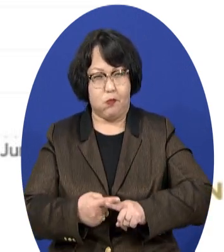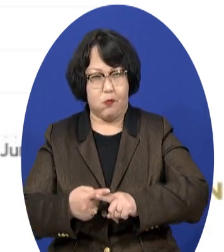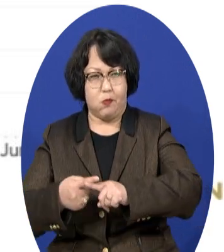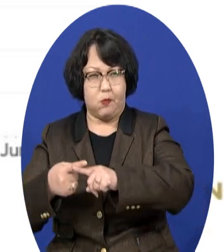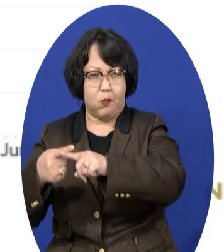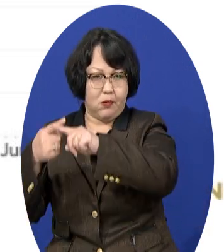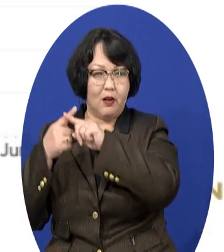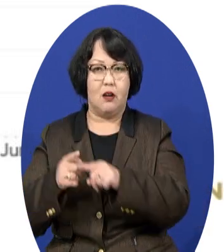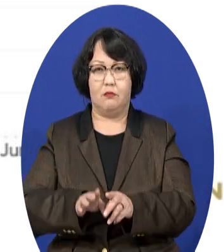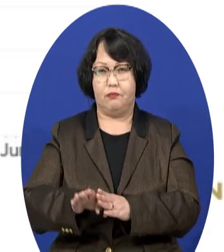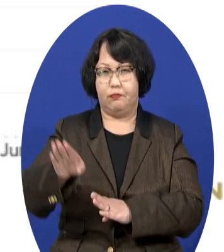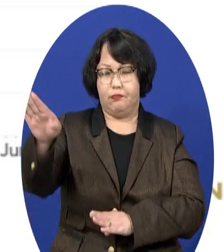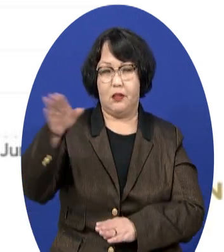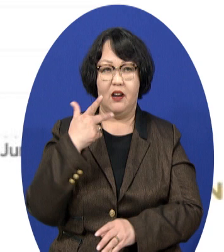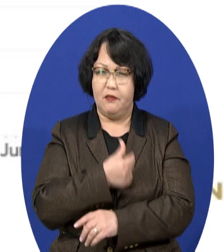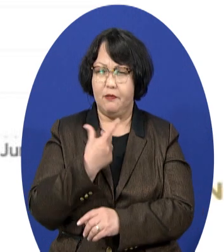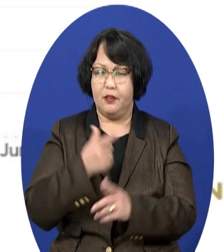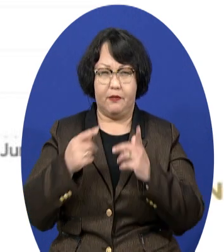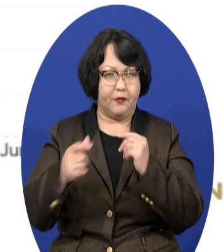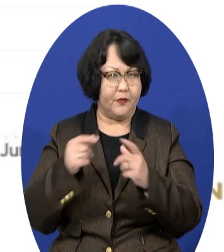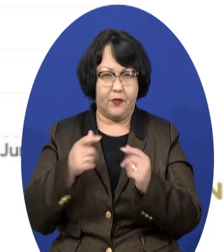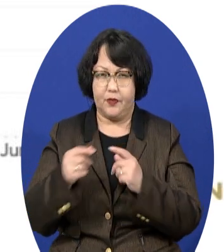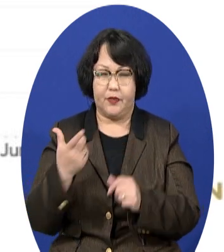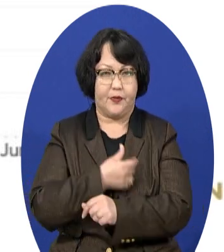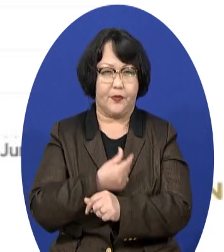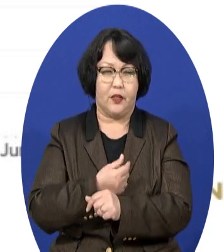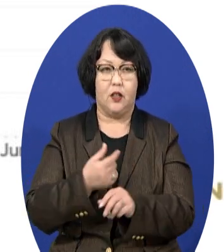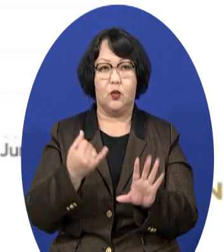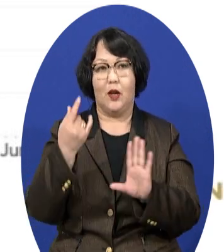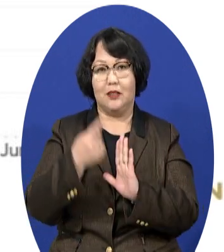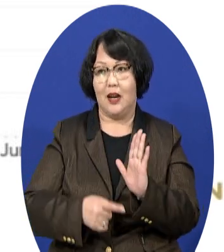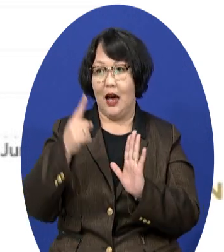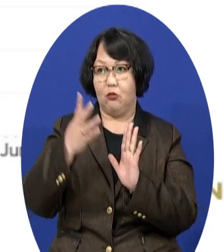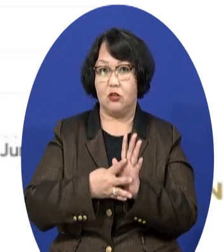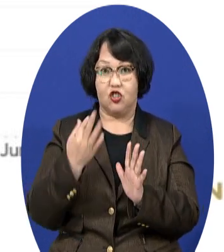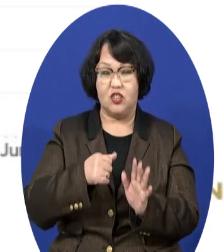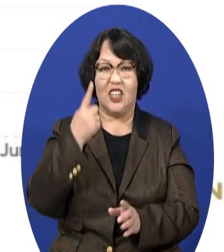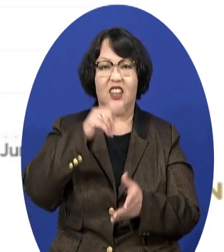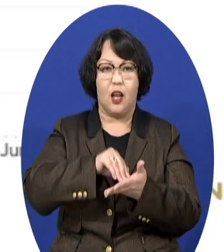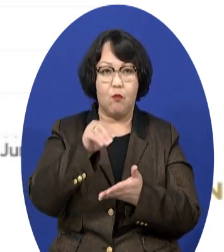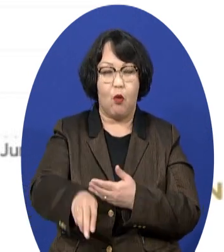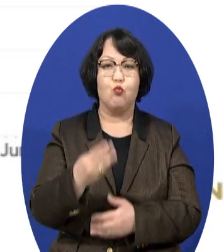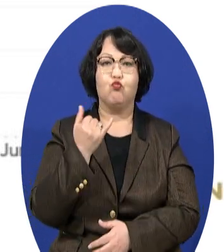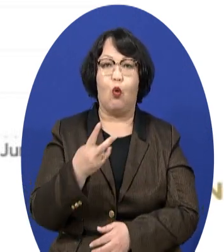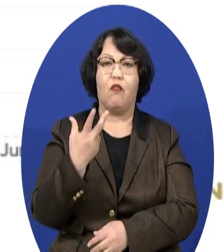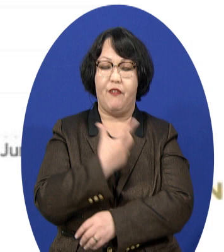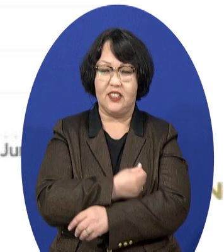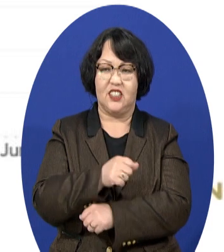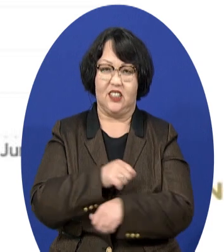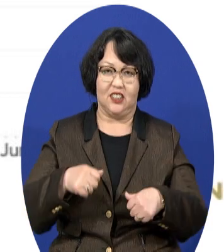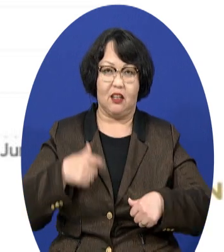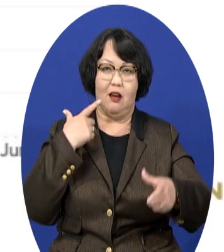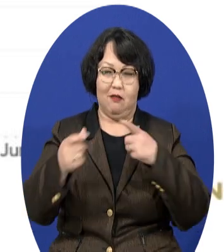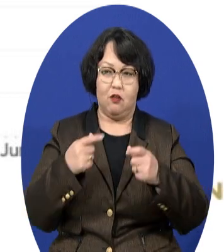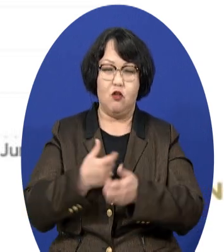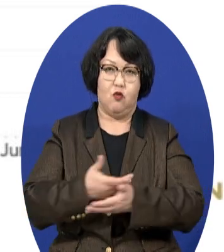ингээд 6-р сарын 19-нд 1 тэрбум гаруй тун вакциныг бол иргэддээ тариад байгаа талаар хятадын үндэсний